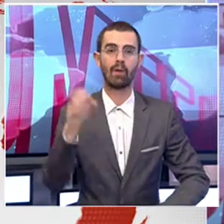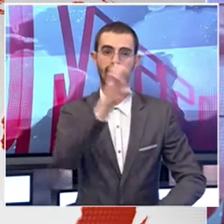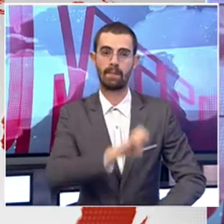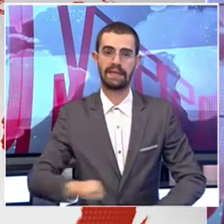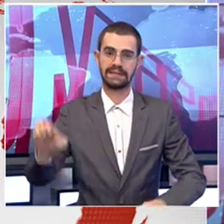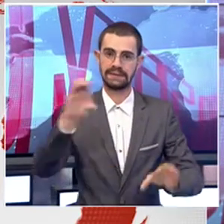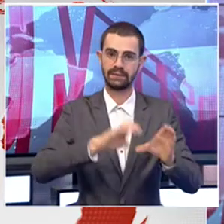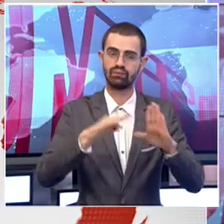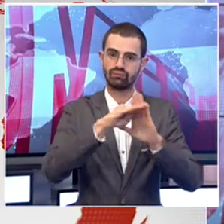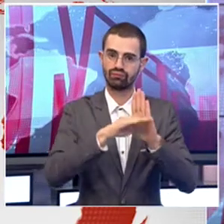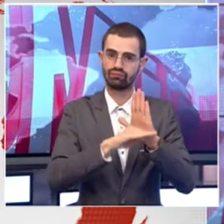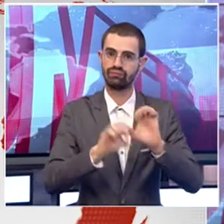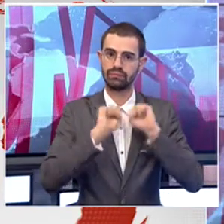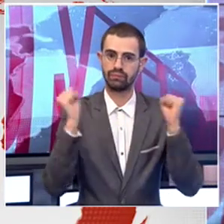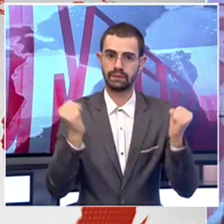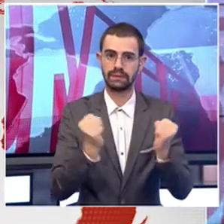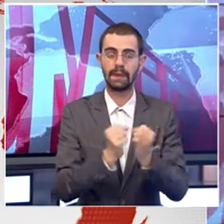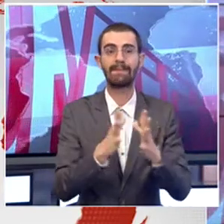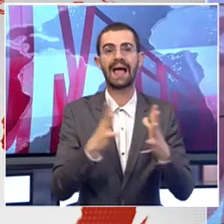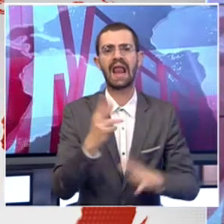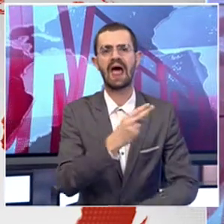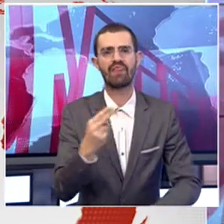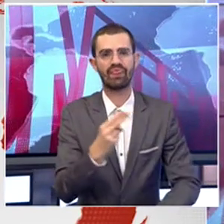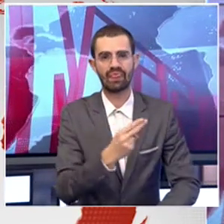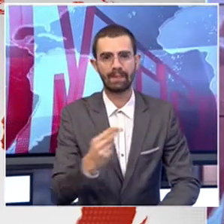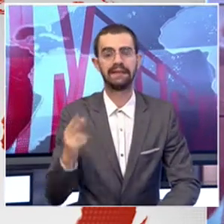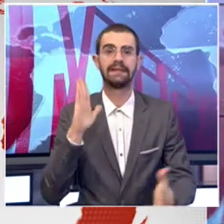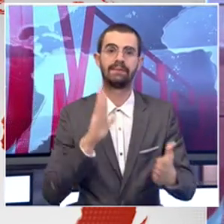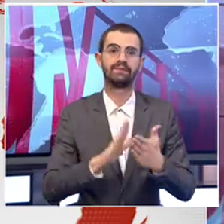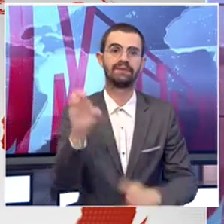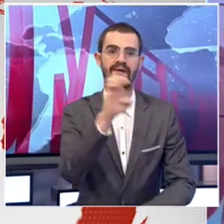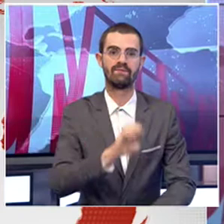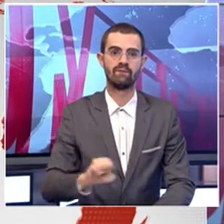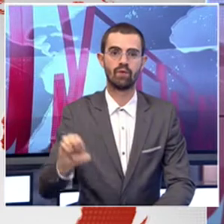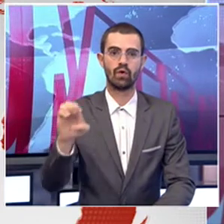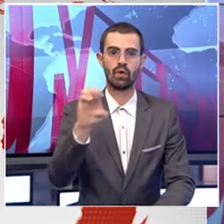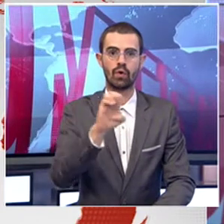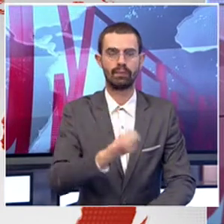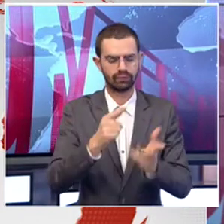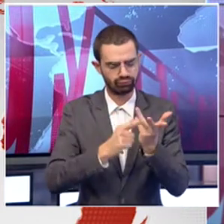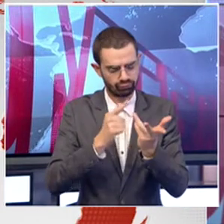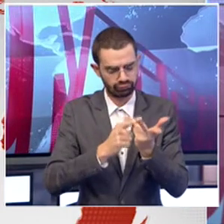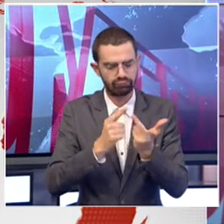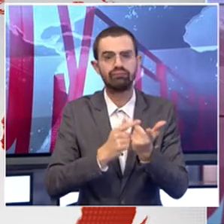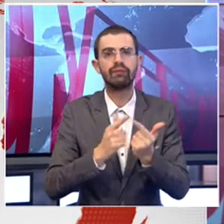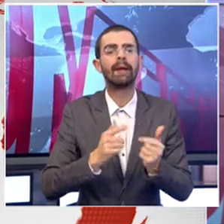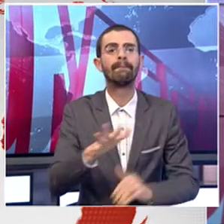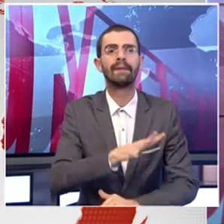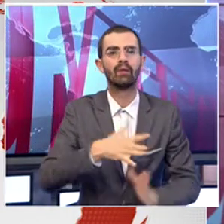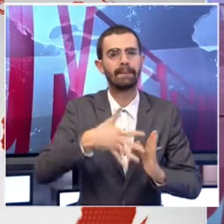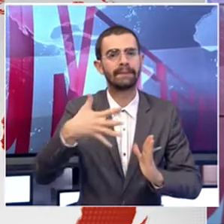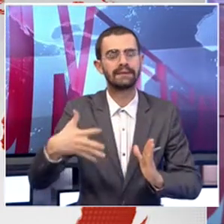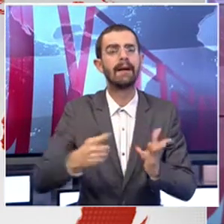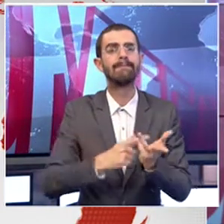Ένωσης. Στην ατζέντα της Συνόδου βρίσκονται τα μεγάλα ζητήματα που αντιμετωπίζει η Ευρώπη και τα οποία εστιάζονται στην περιοχή της Μεσογείου.